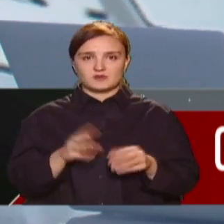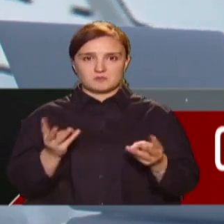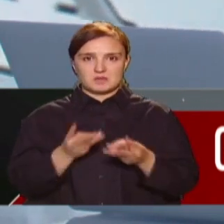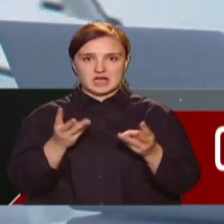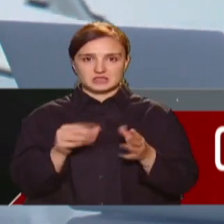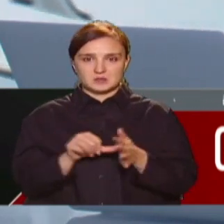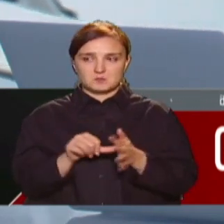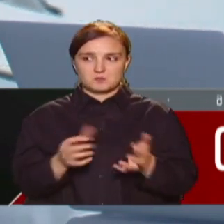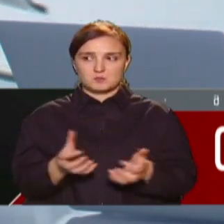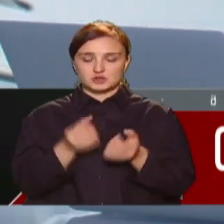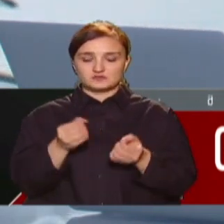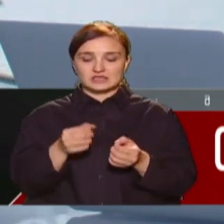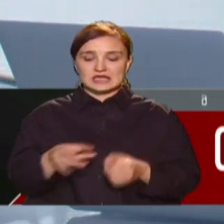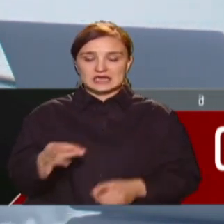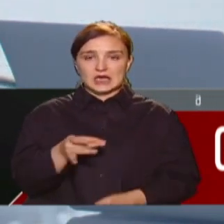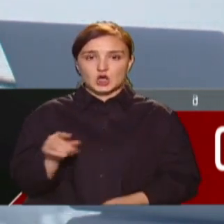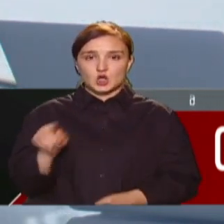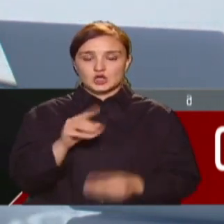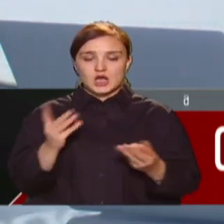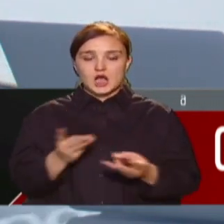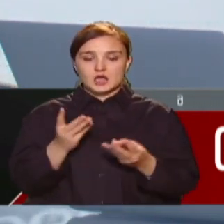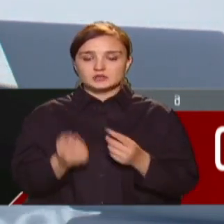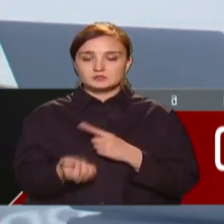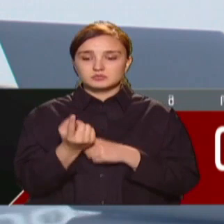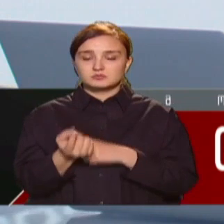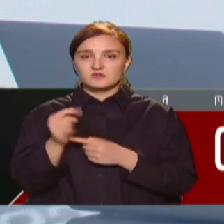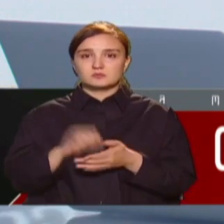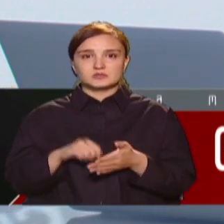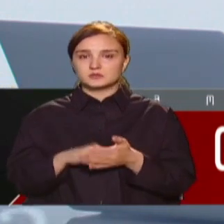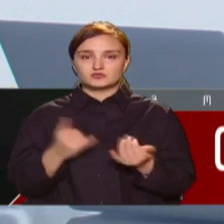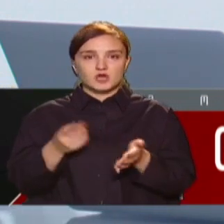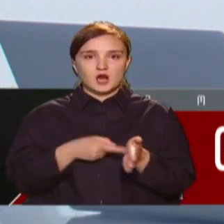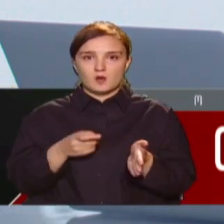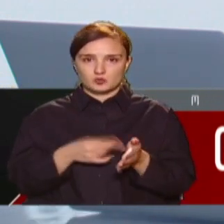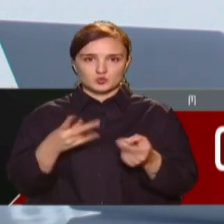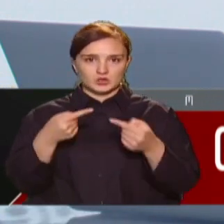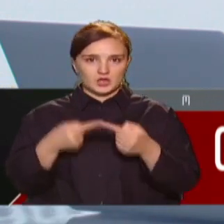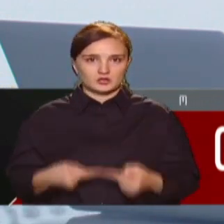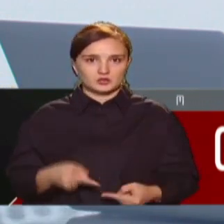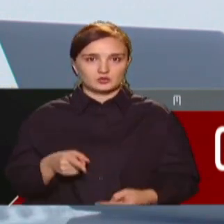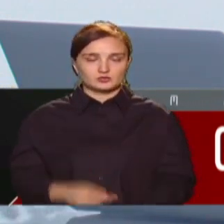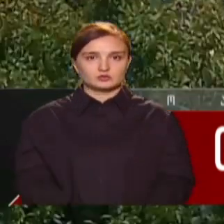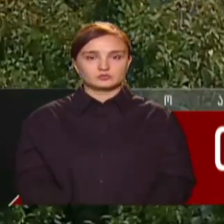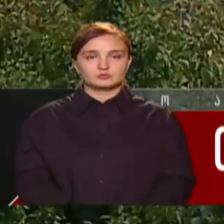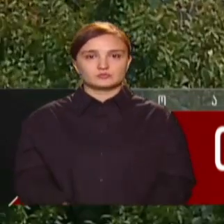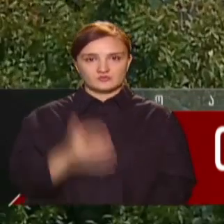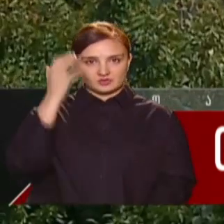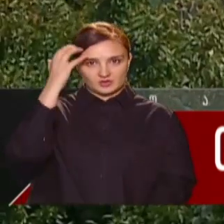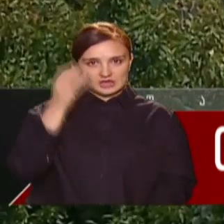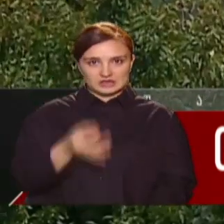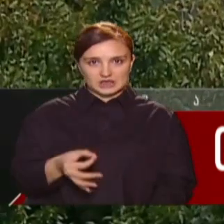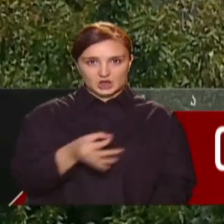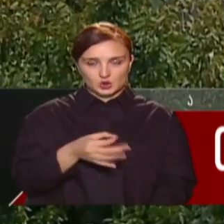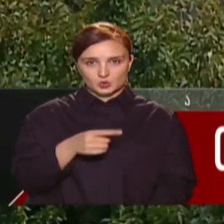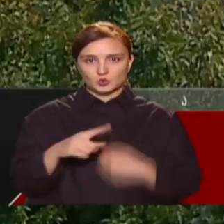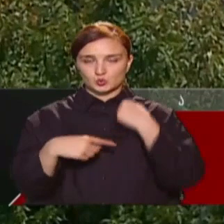mashvelebi. Kveqnis randomime regionshi khandris gamomtsvebi mizezebi akhla gamotsiebam unda daadgidos. Kakhetis regioni